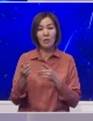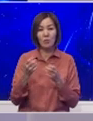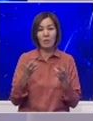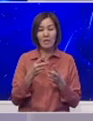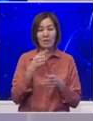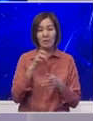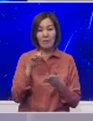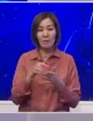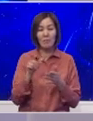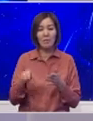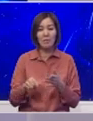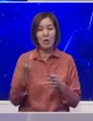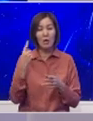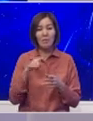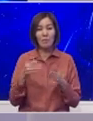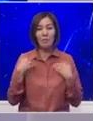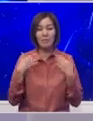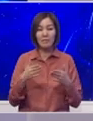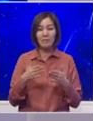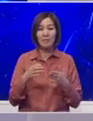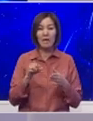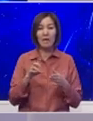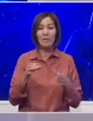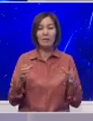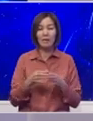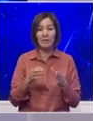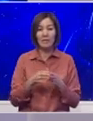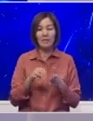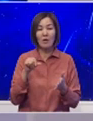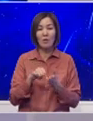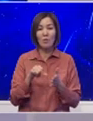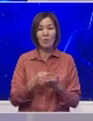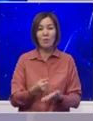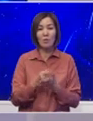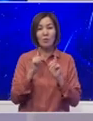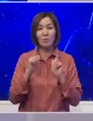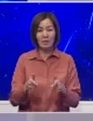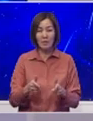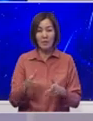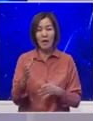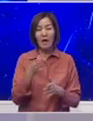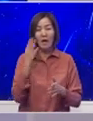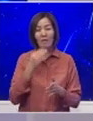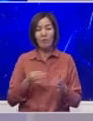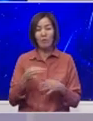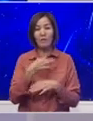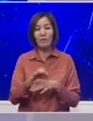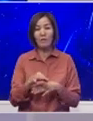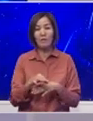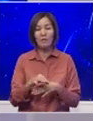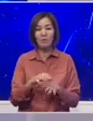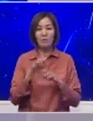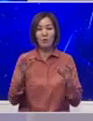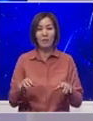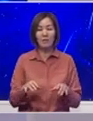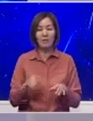отыр мемлекет басшысы. Бұл бастамаға өңірдегі Аманат партиясының өкілдері де қолдау білдірді. Алматы облыстық филиалы төрағасы Қуат